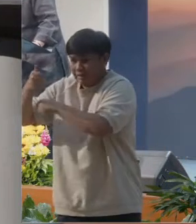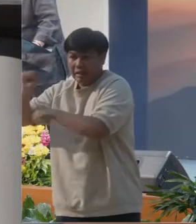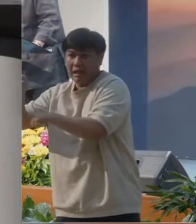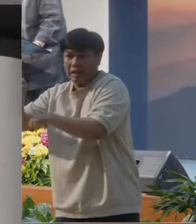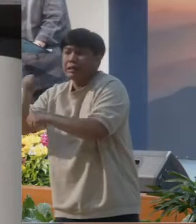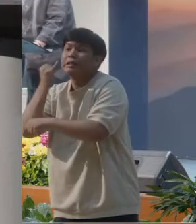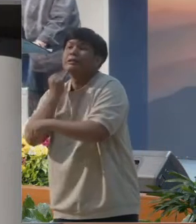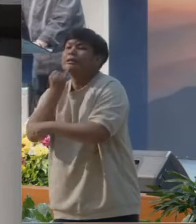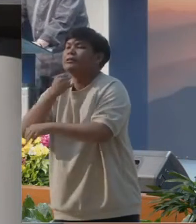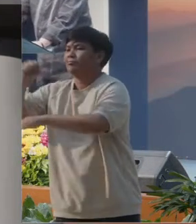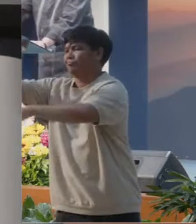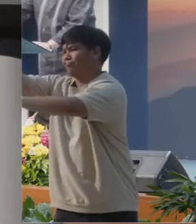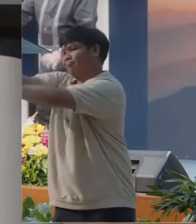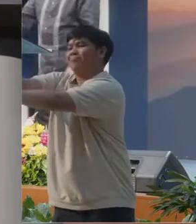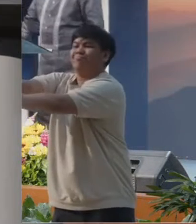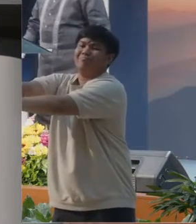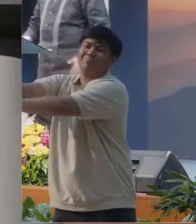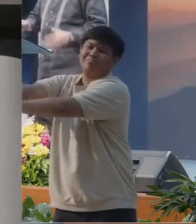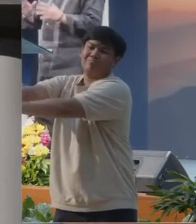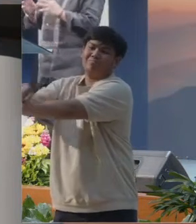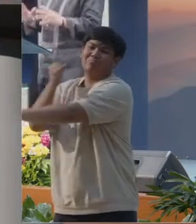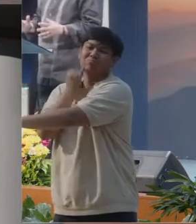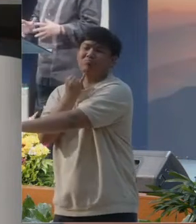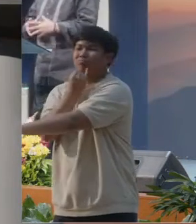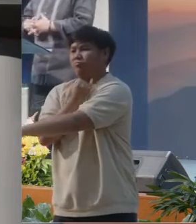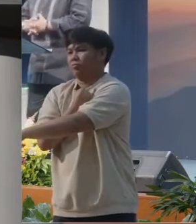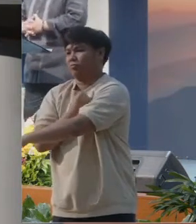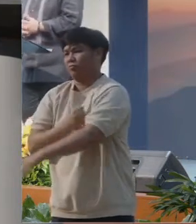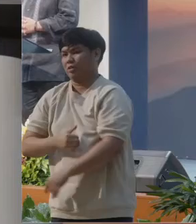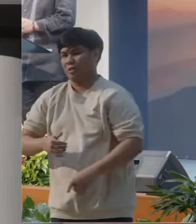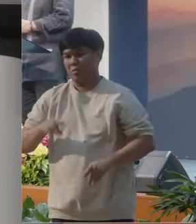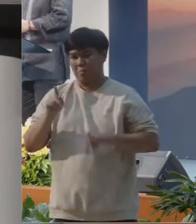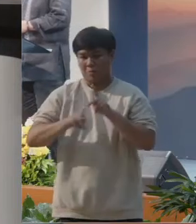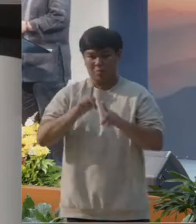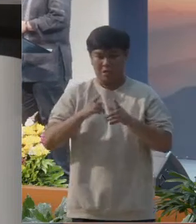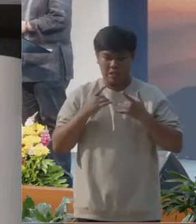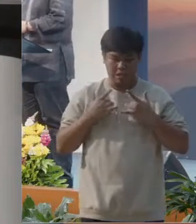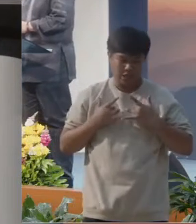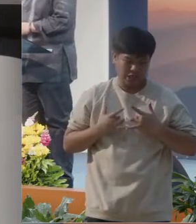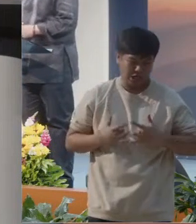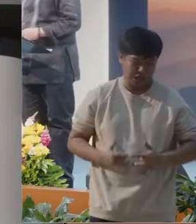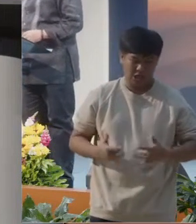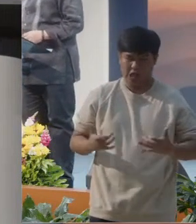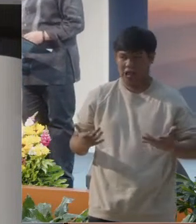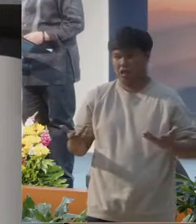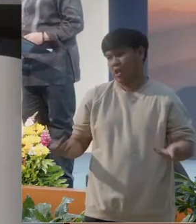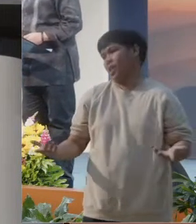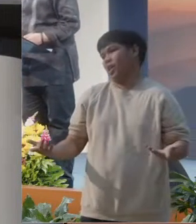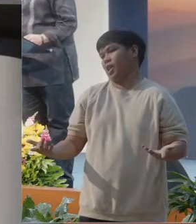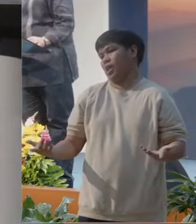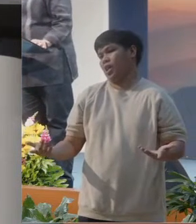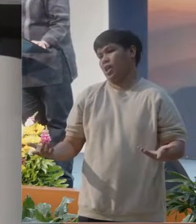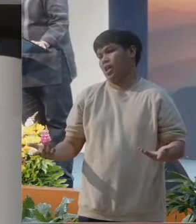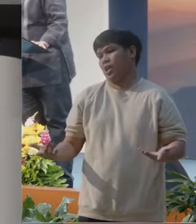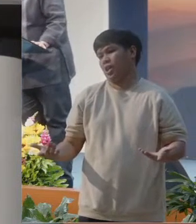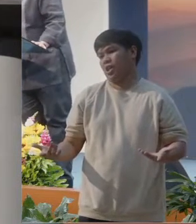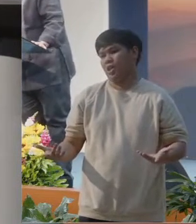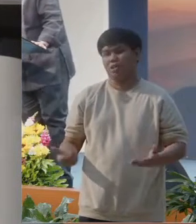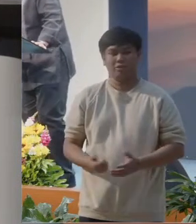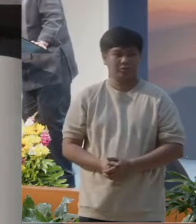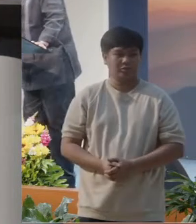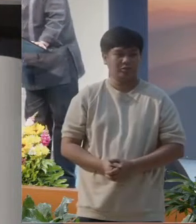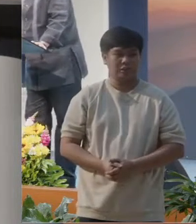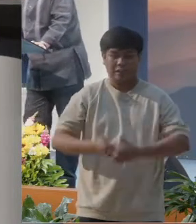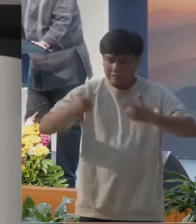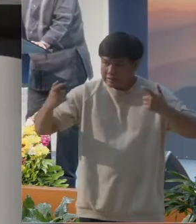ang Israel at nadiskaril ang damdamin ng mga Israelita. Ang